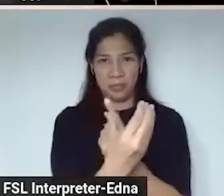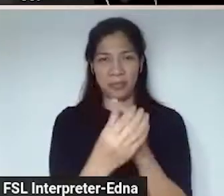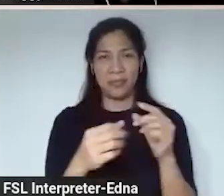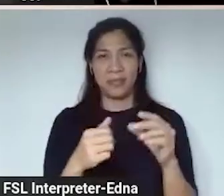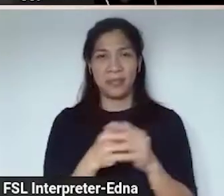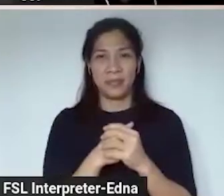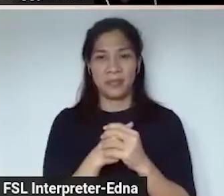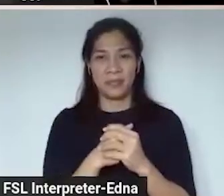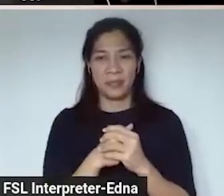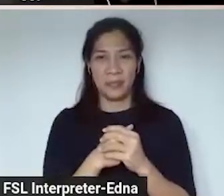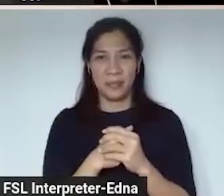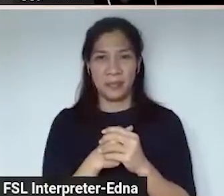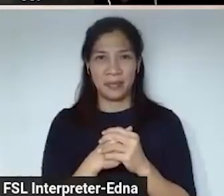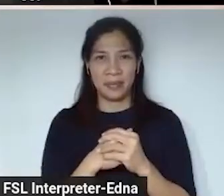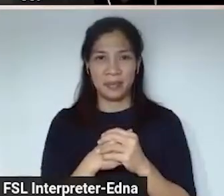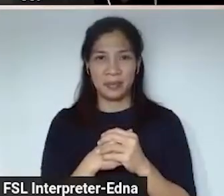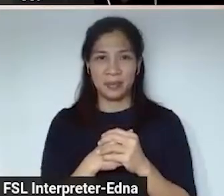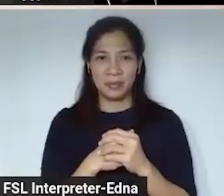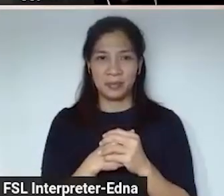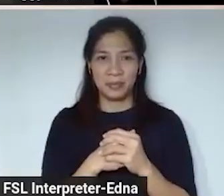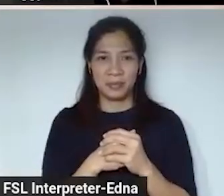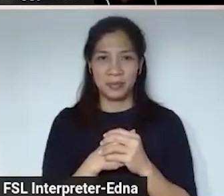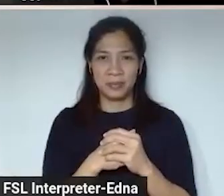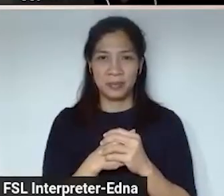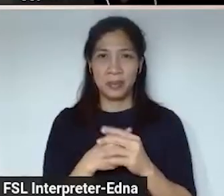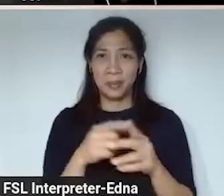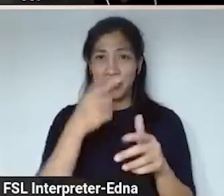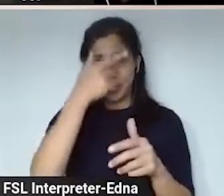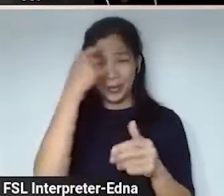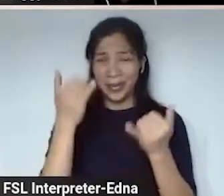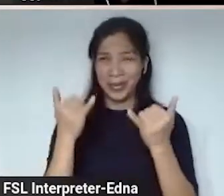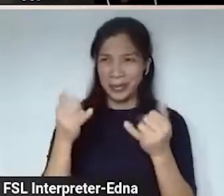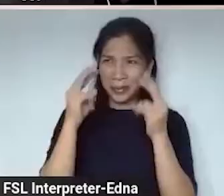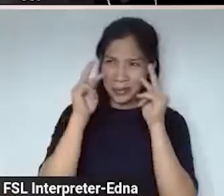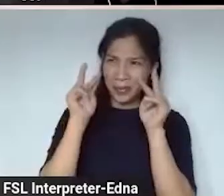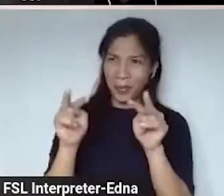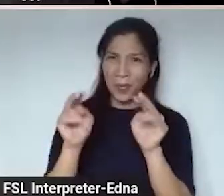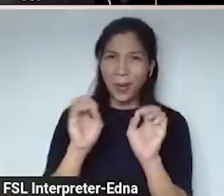wala naman kayong iniindang disability. I mean,